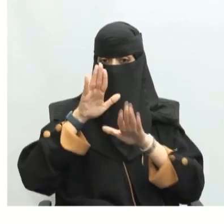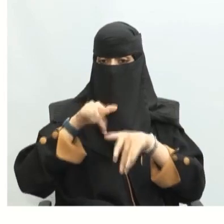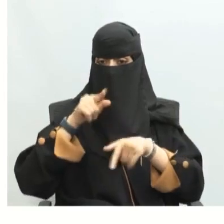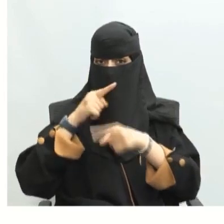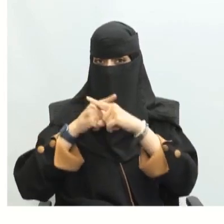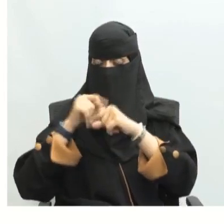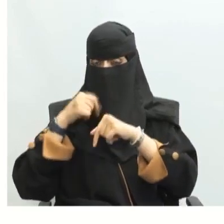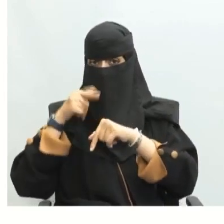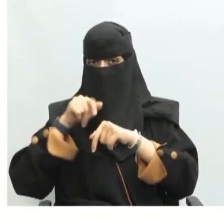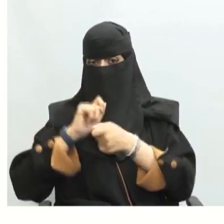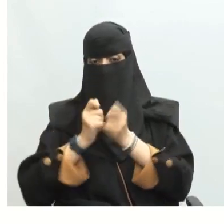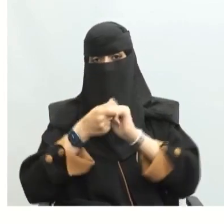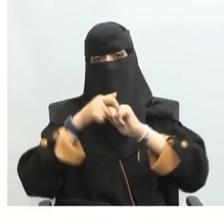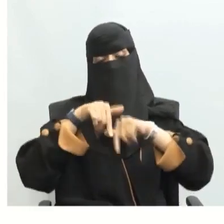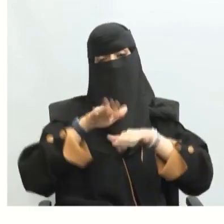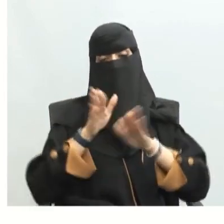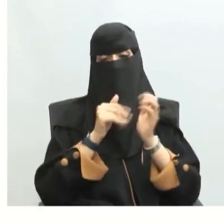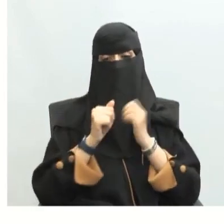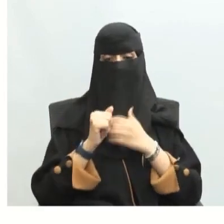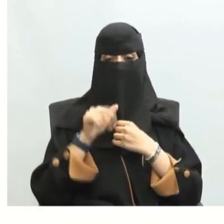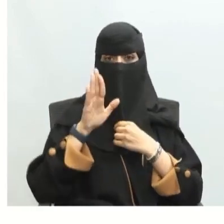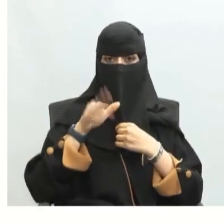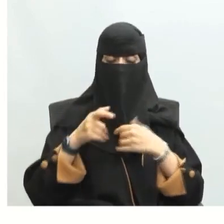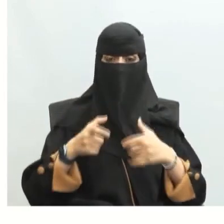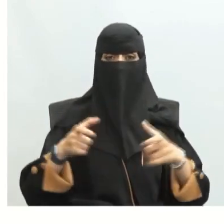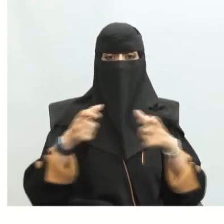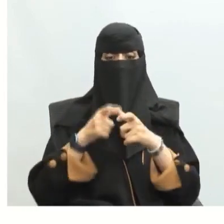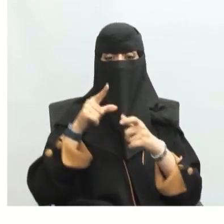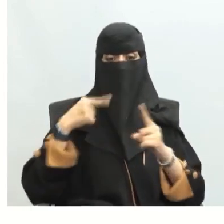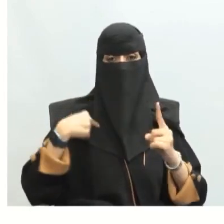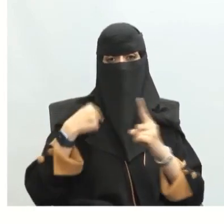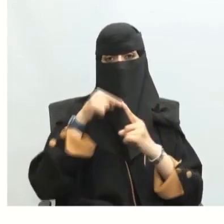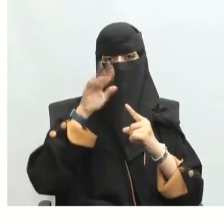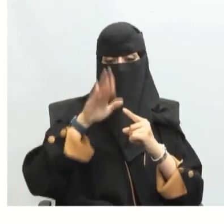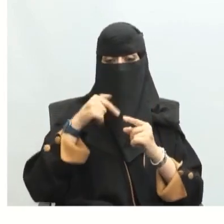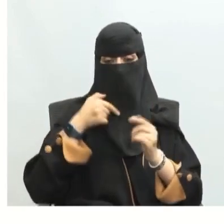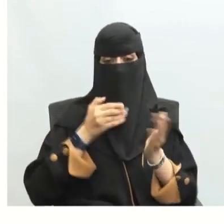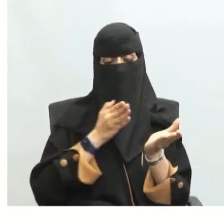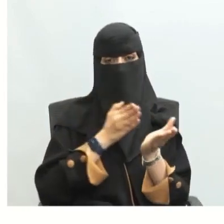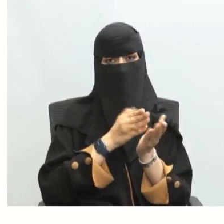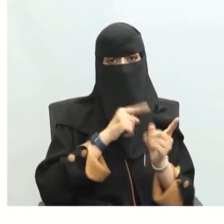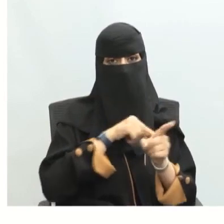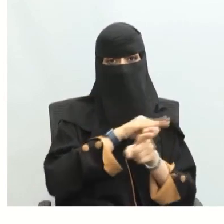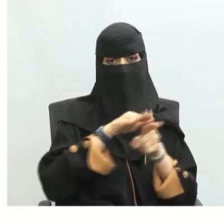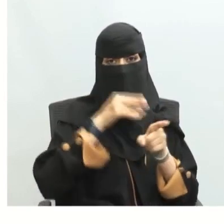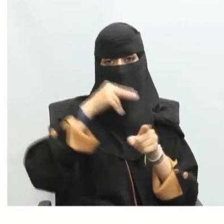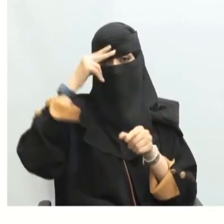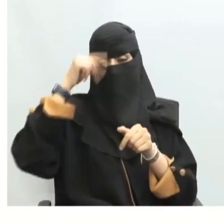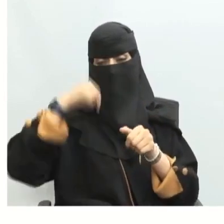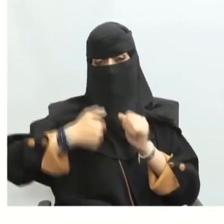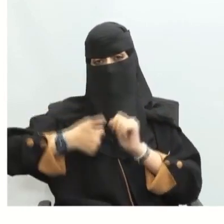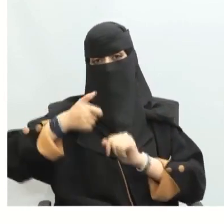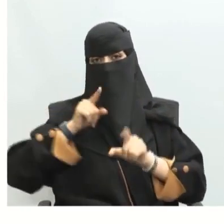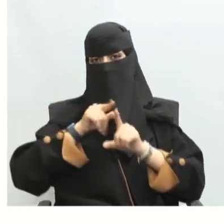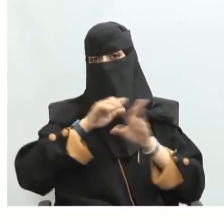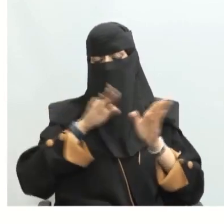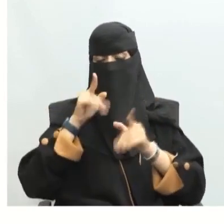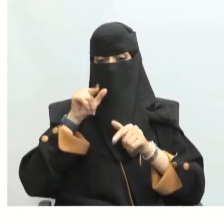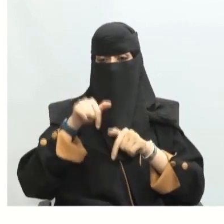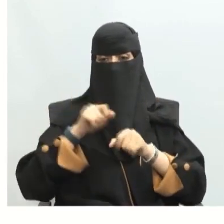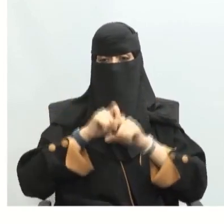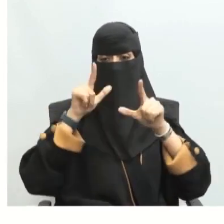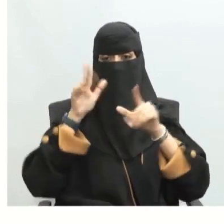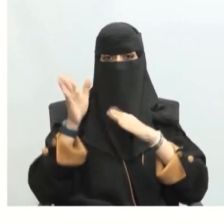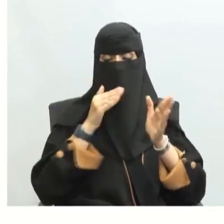مجموعه من الاهداف التي يسعى الحوار الوطني بايجاد الحوار الوطني الى تحقيقها ومن